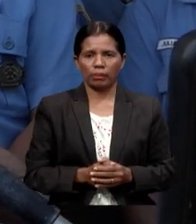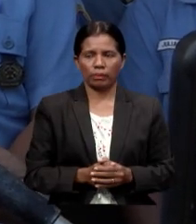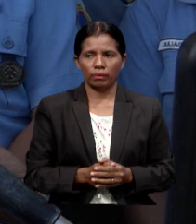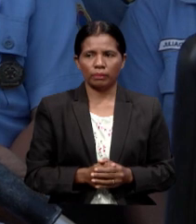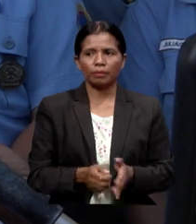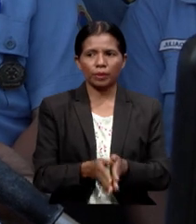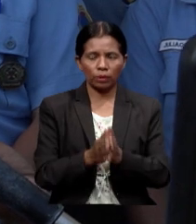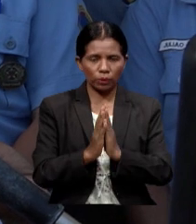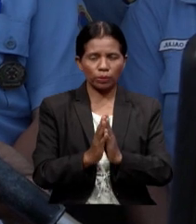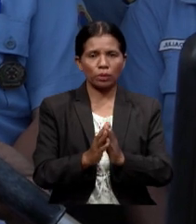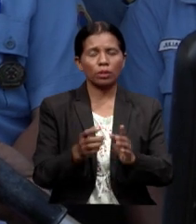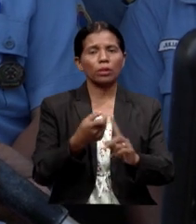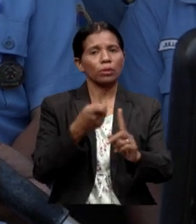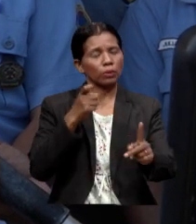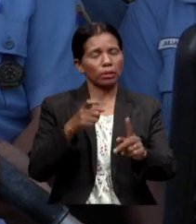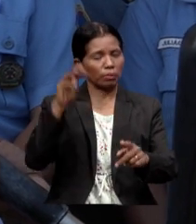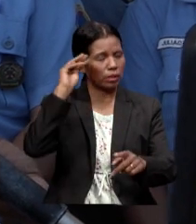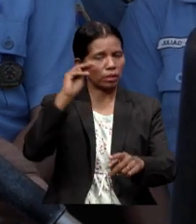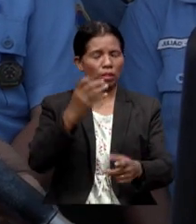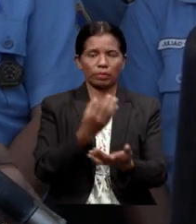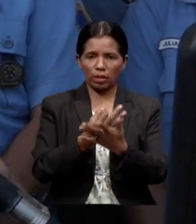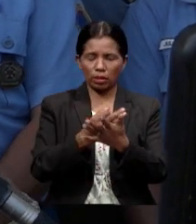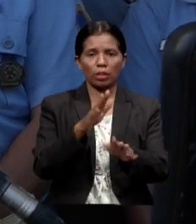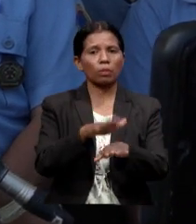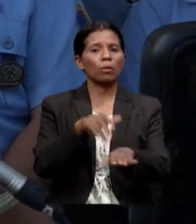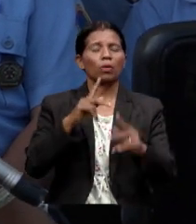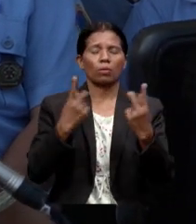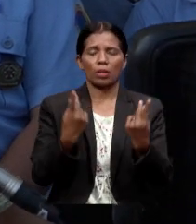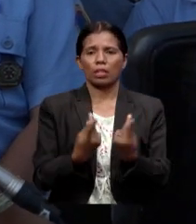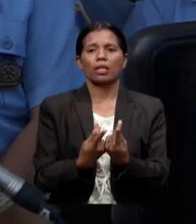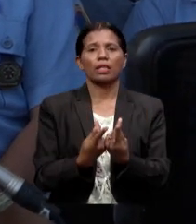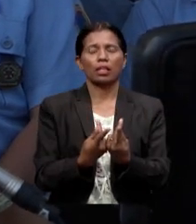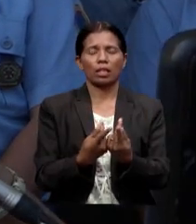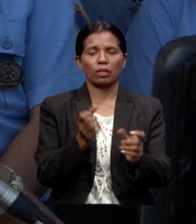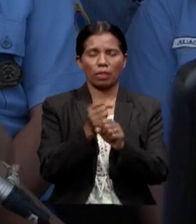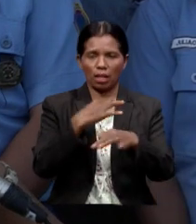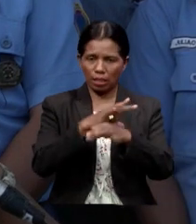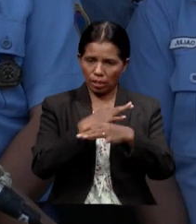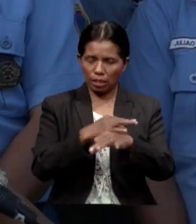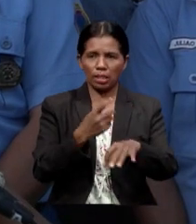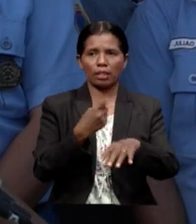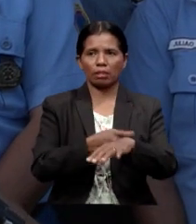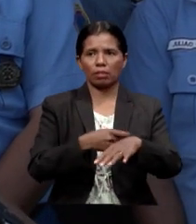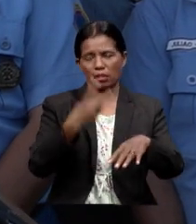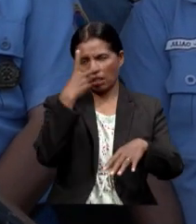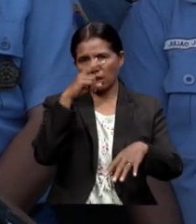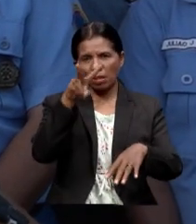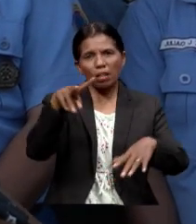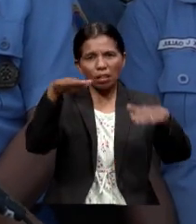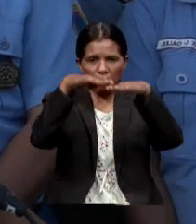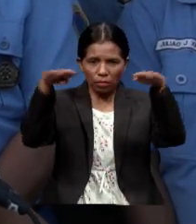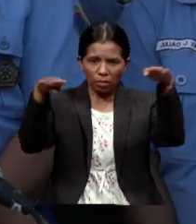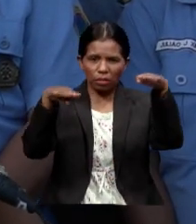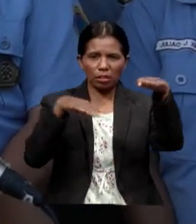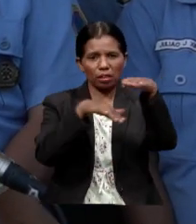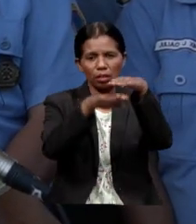usi parti minister finansa am sibol bol kompanya ne para we hori bela hadiah ya tempo bar isi tamu in plafon balumunu plafon